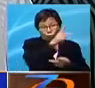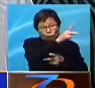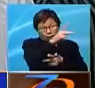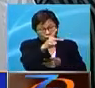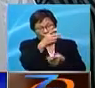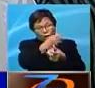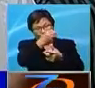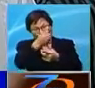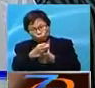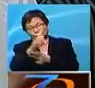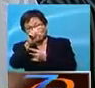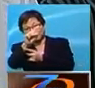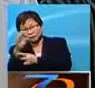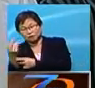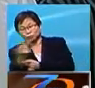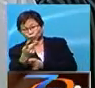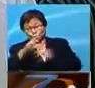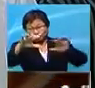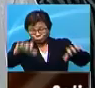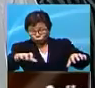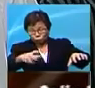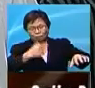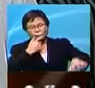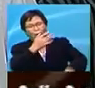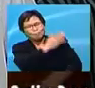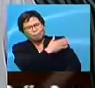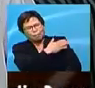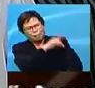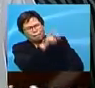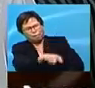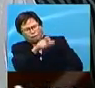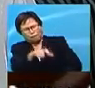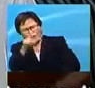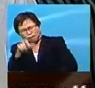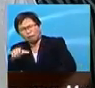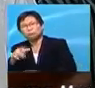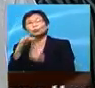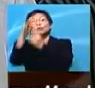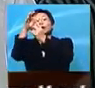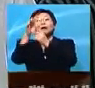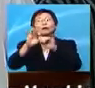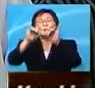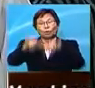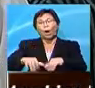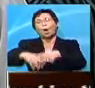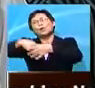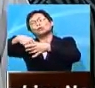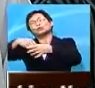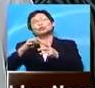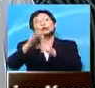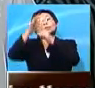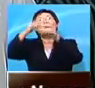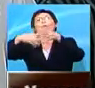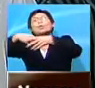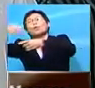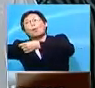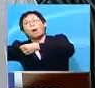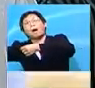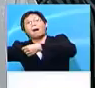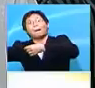kangsar ataupun sungai besar terutamanya mereka yang berada di luar kawasan